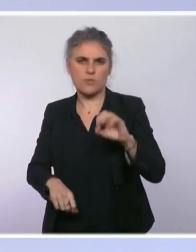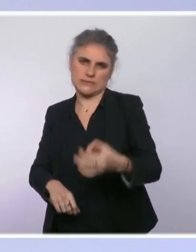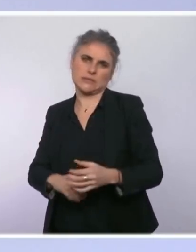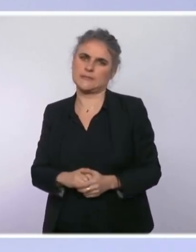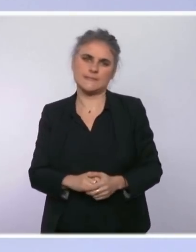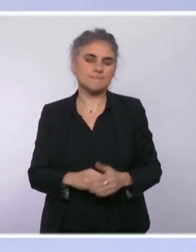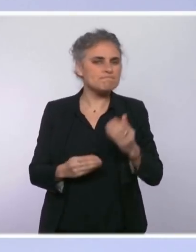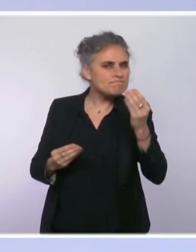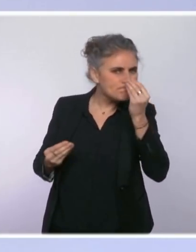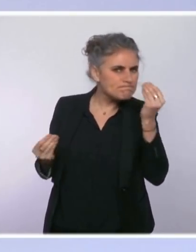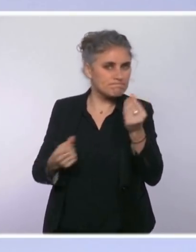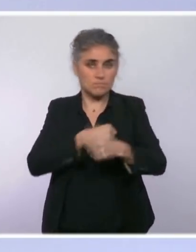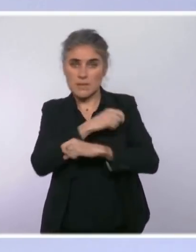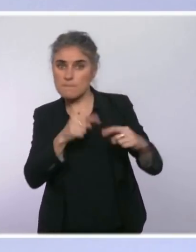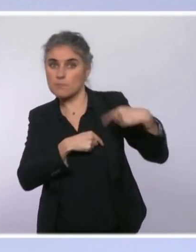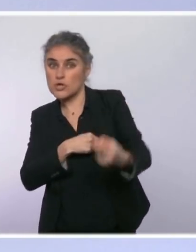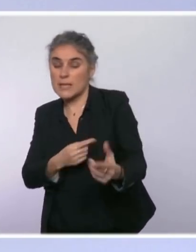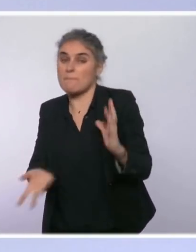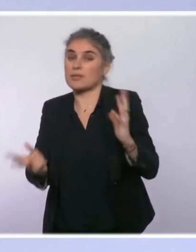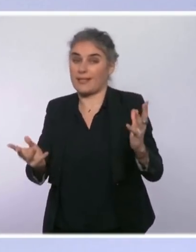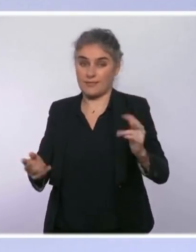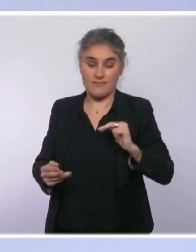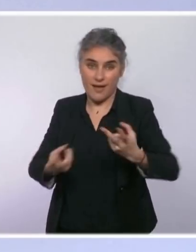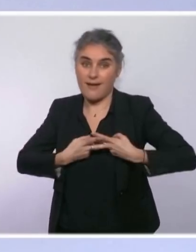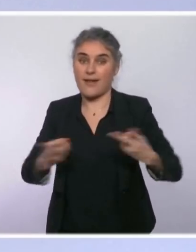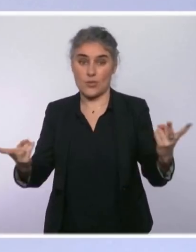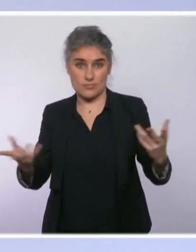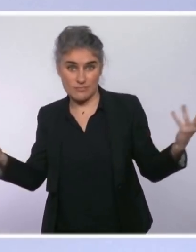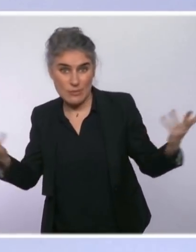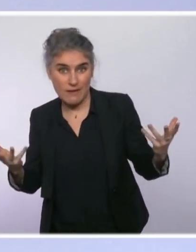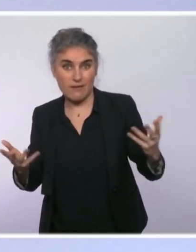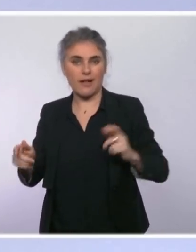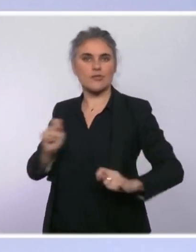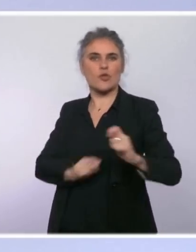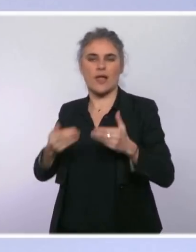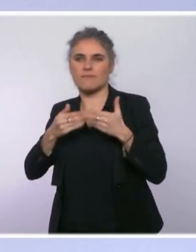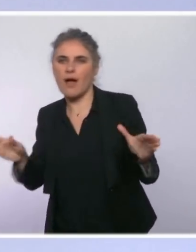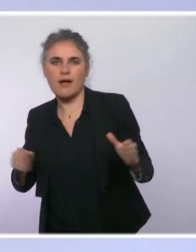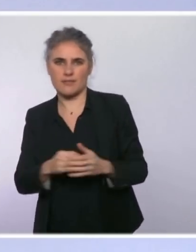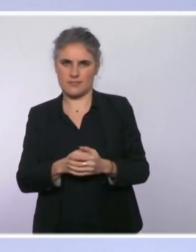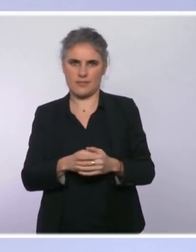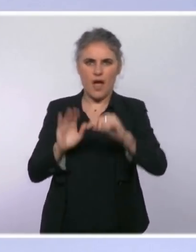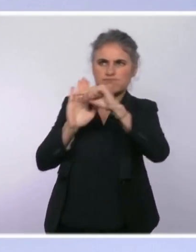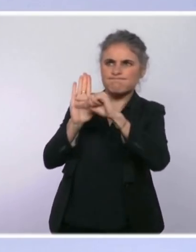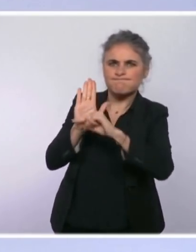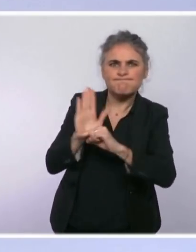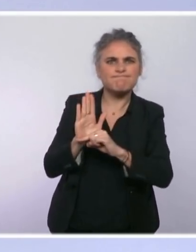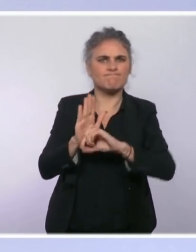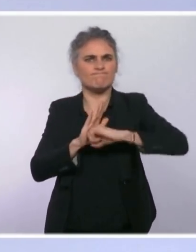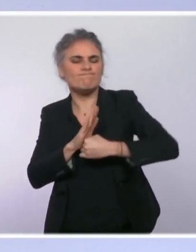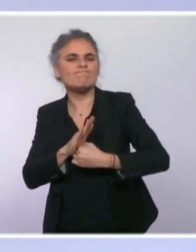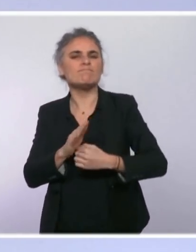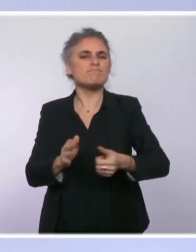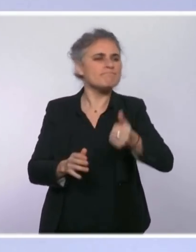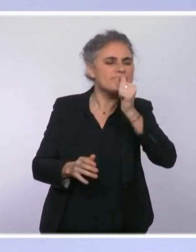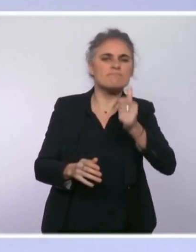laisse à penser que la semaine prochaine, je me réjouirai à ce pupitre de la réouverture des discothèques, de la fin des dernières consignes sur la consommation